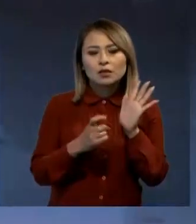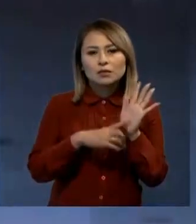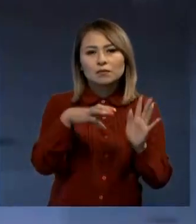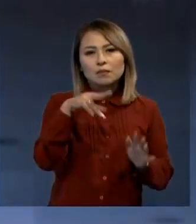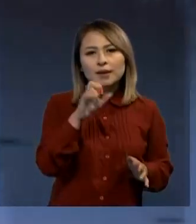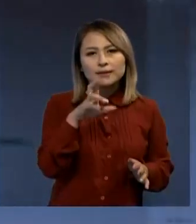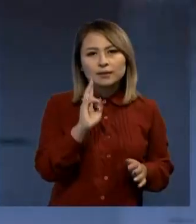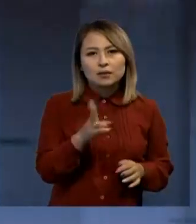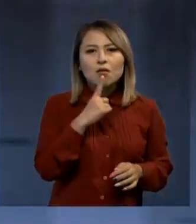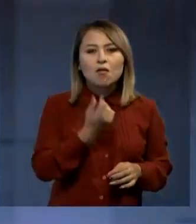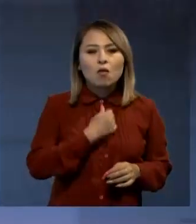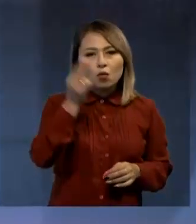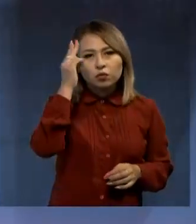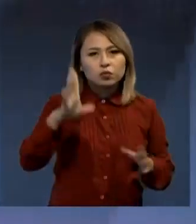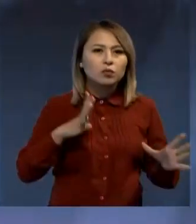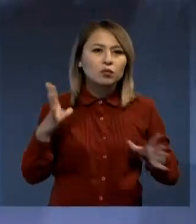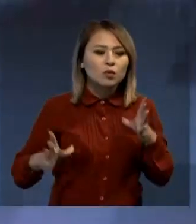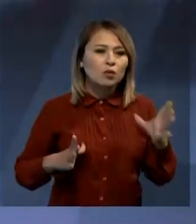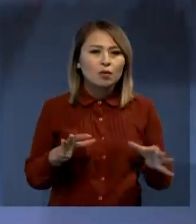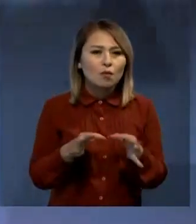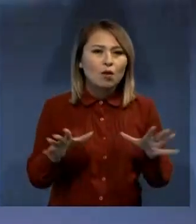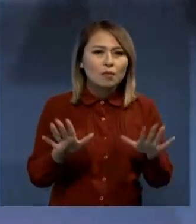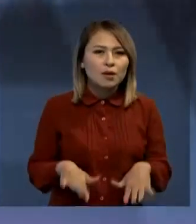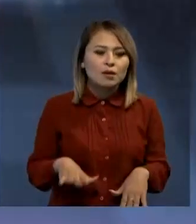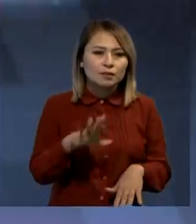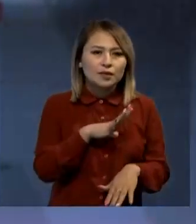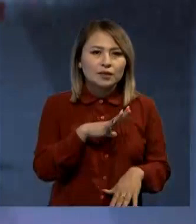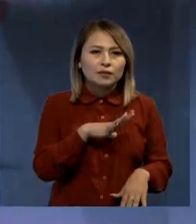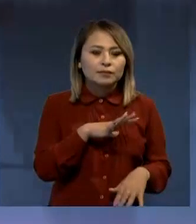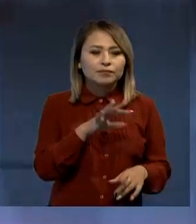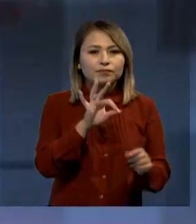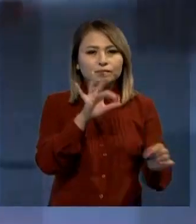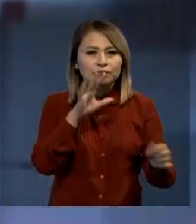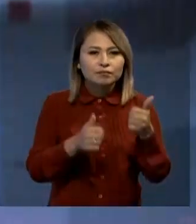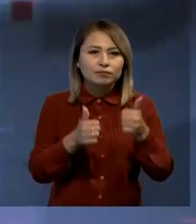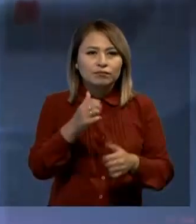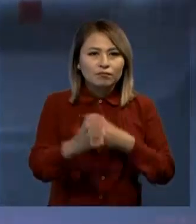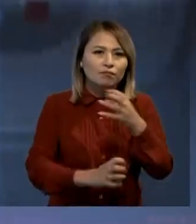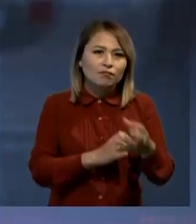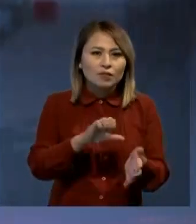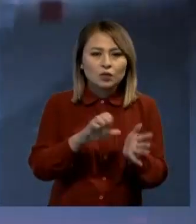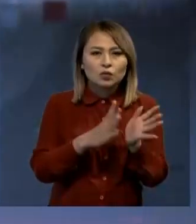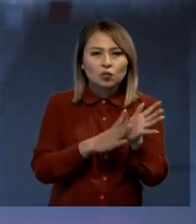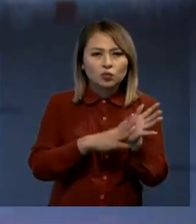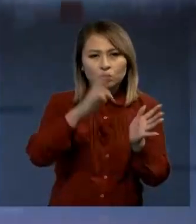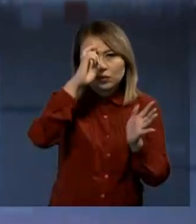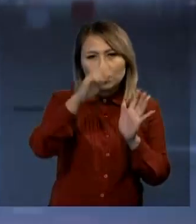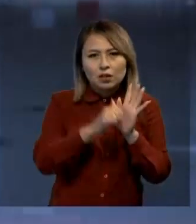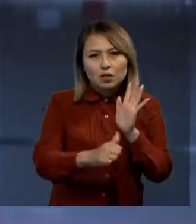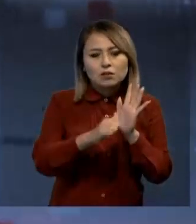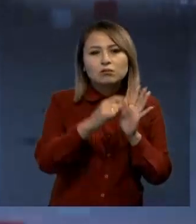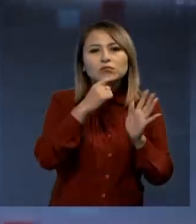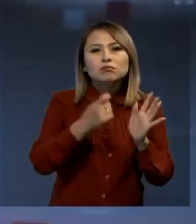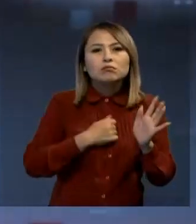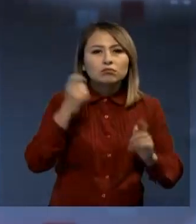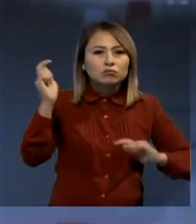Karagandadagı Spask askeri oku-jattuğu poligonunda taktikalık mergender sayıs ötüp jatır. Halkaralık jarısqa 9 elden 60 askeri